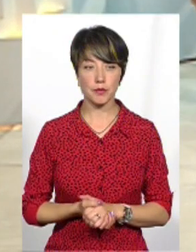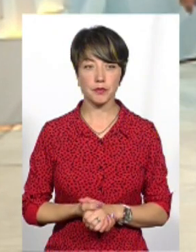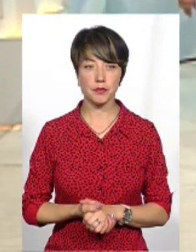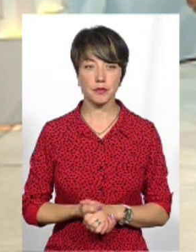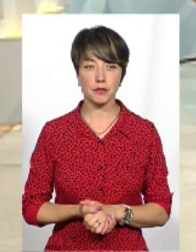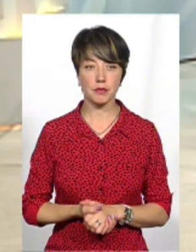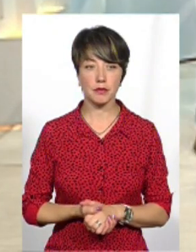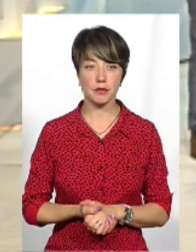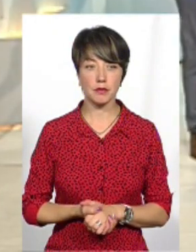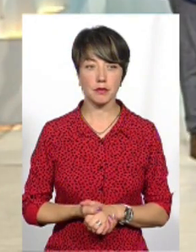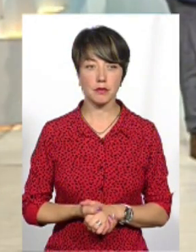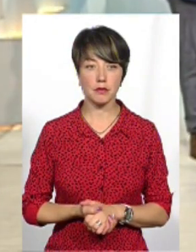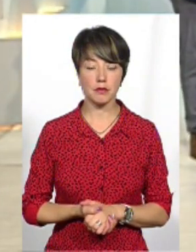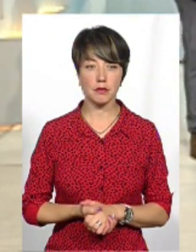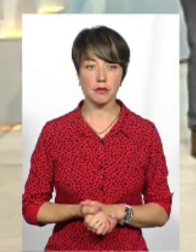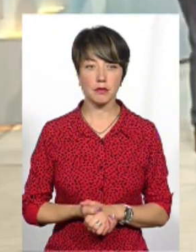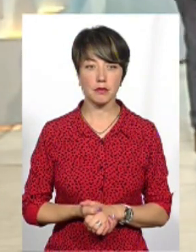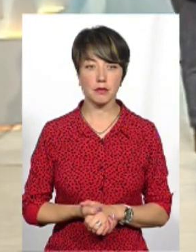Так.